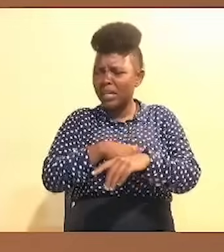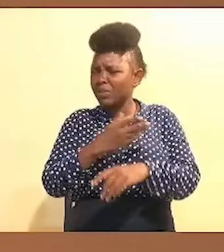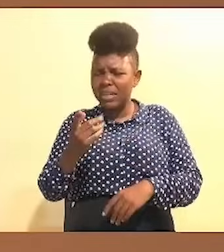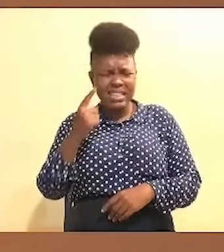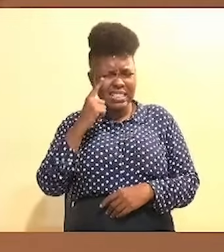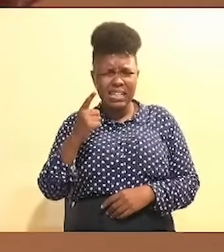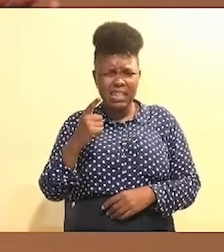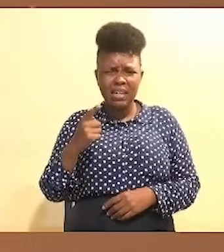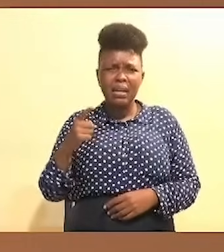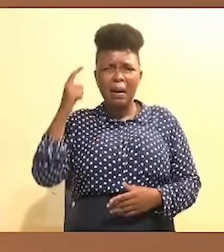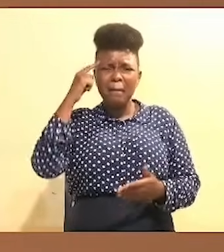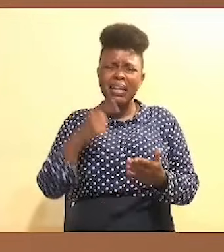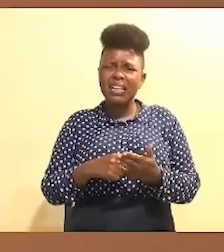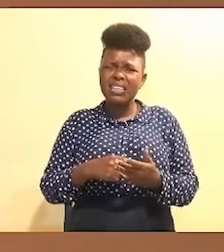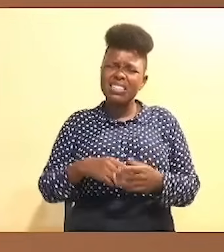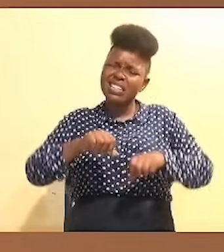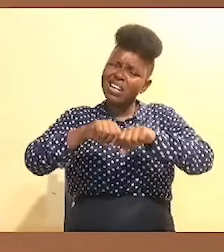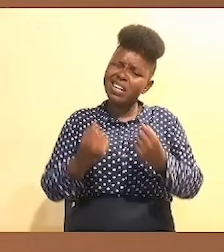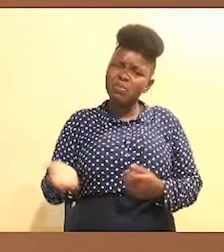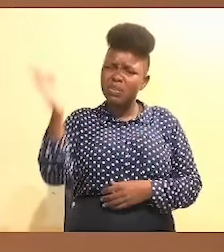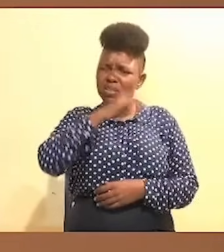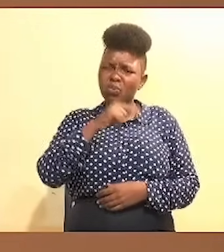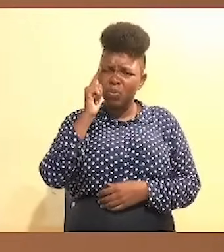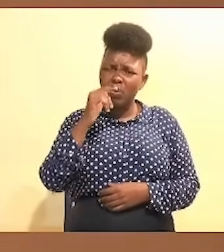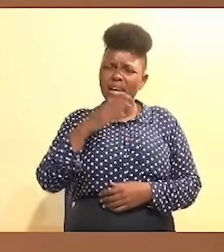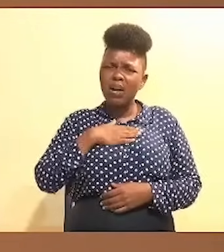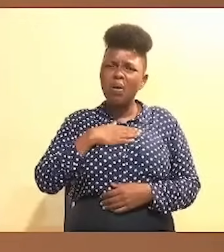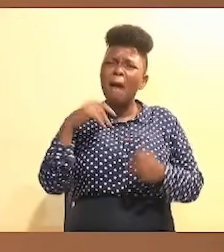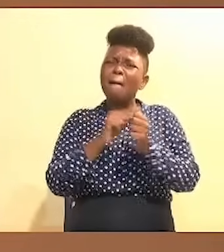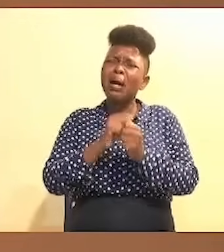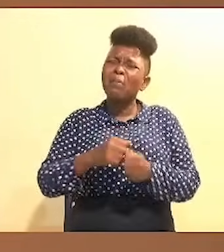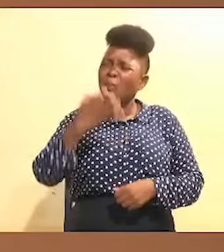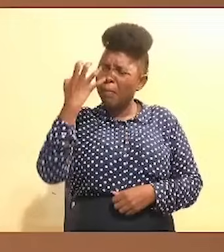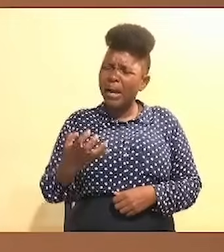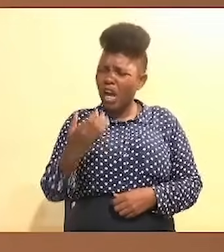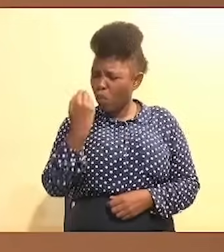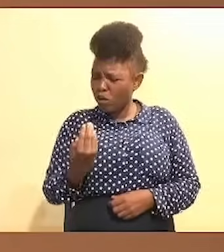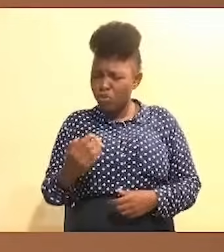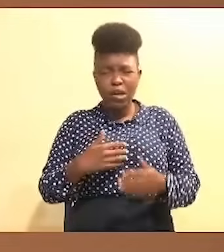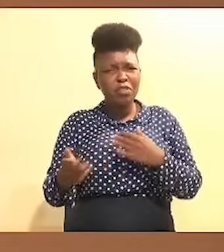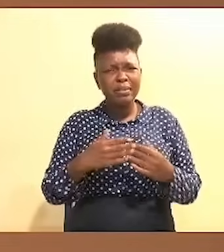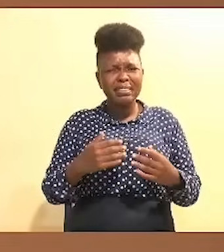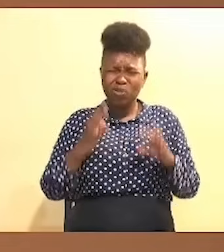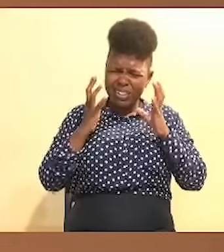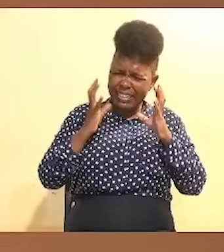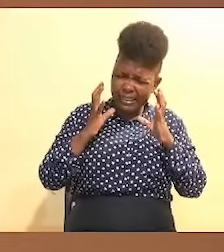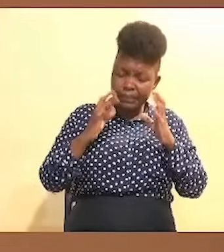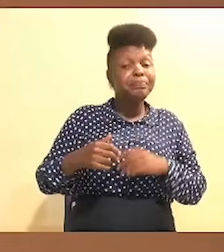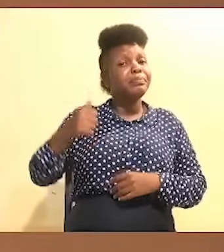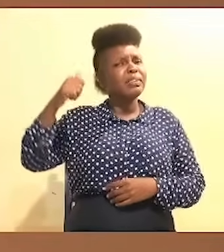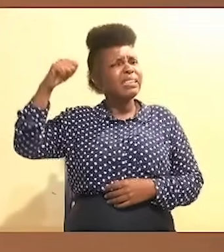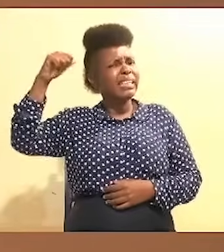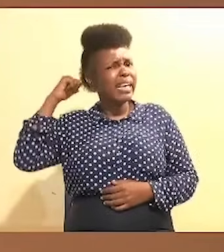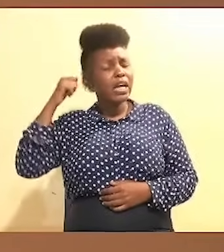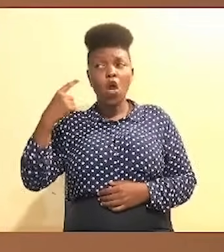sababu inaweza ikaniharibia siku yangu. Unyama ambao watoto wanafanyiwa unatisha. Ni jana tu, ni jana kama sio jana,